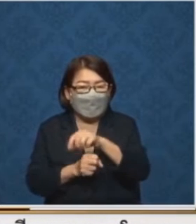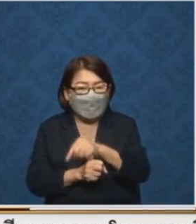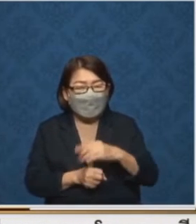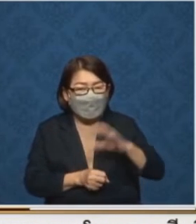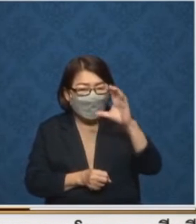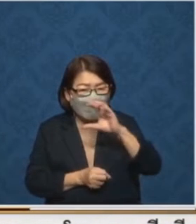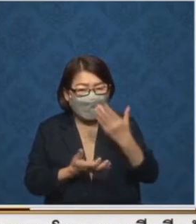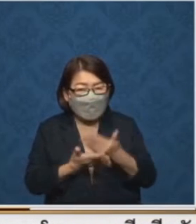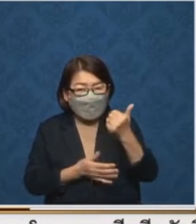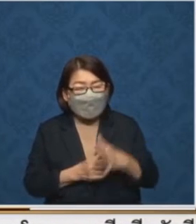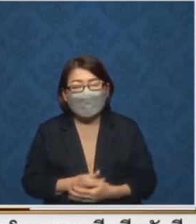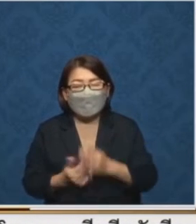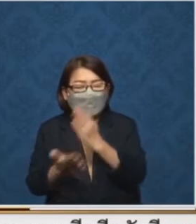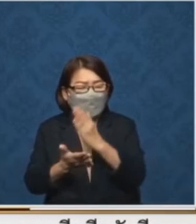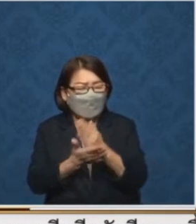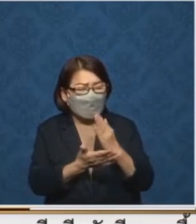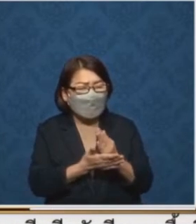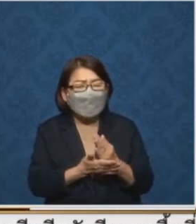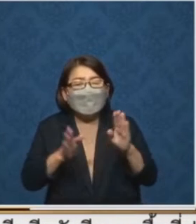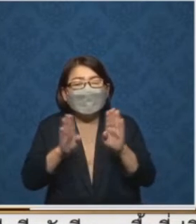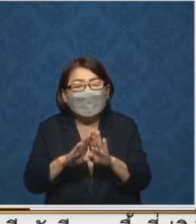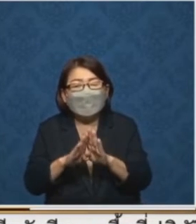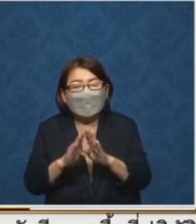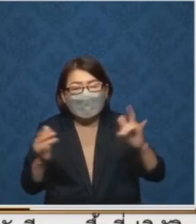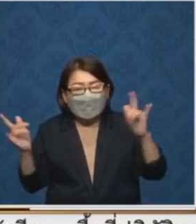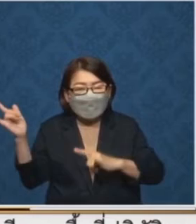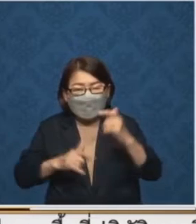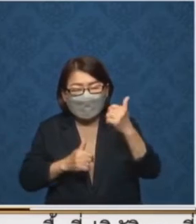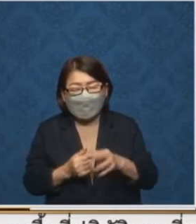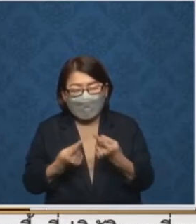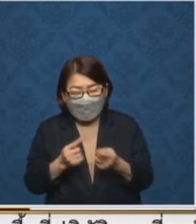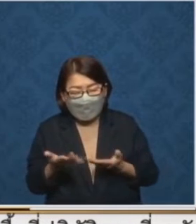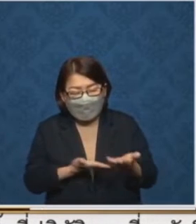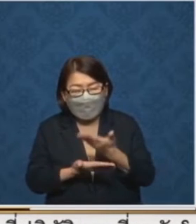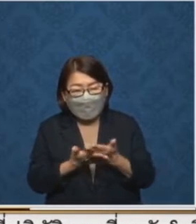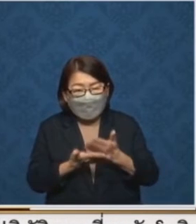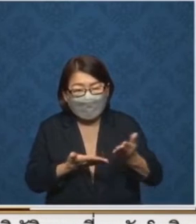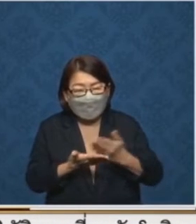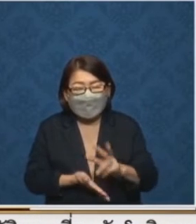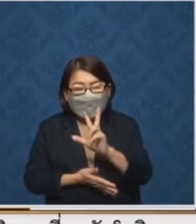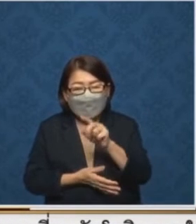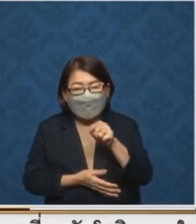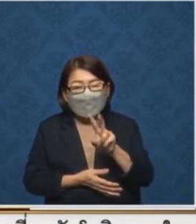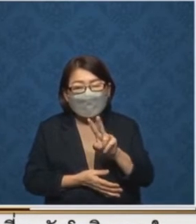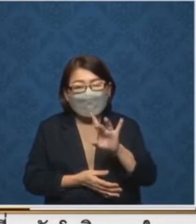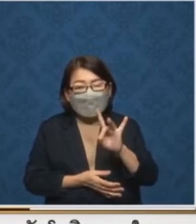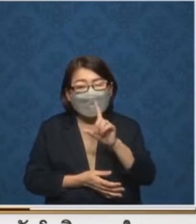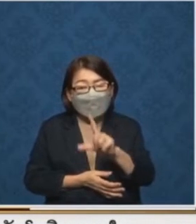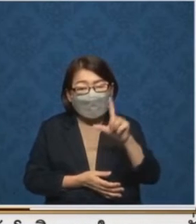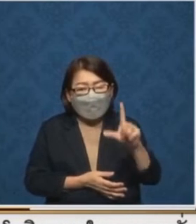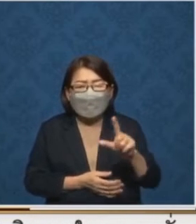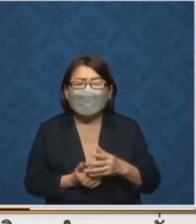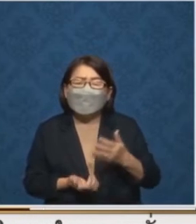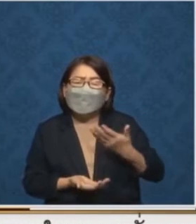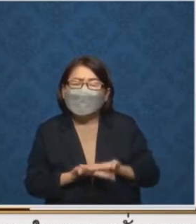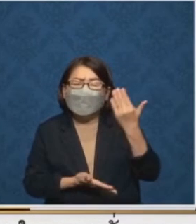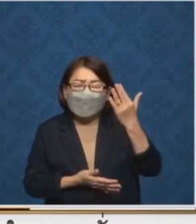ควรจะเป็พวกง่ๆ หาเงิกไม่ได้ถูกปดประเทศแต่ใช้เงินเหมือนเดิมทํารดไฟเหมือนเดิมต